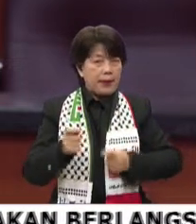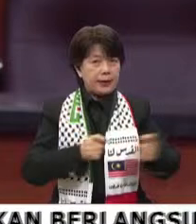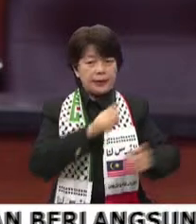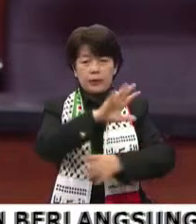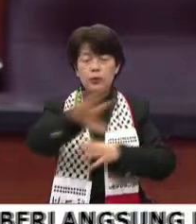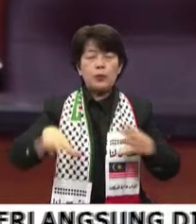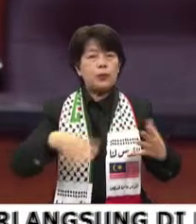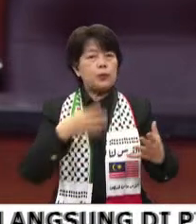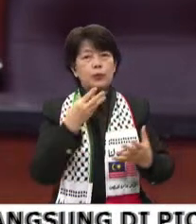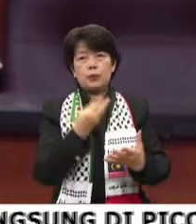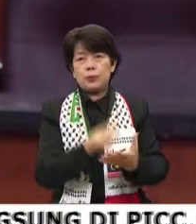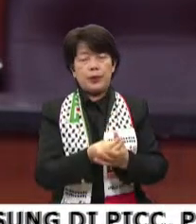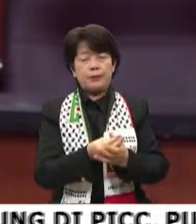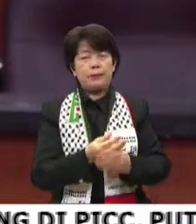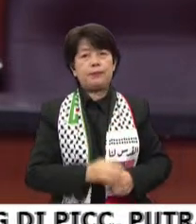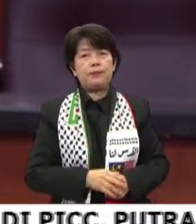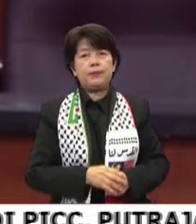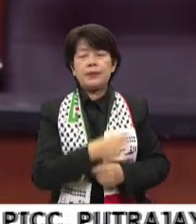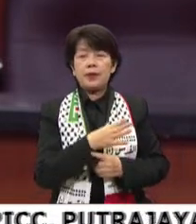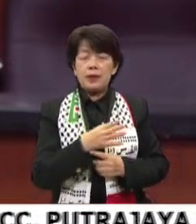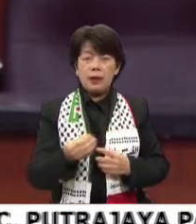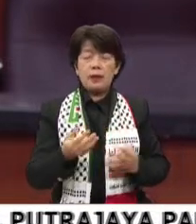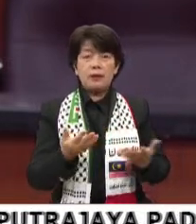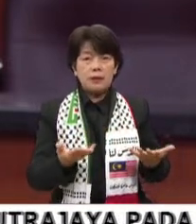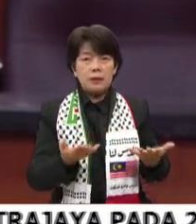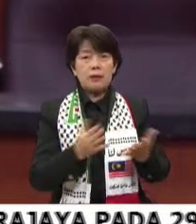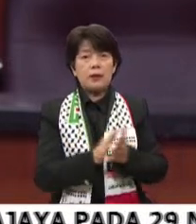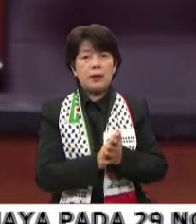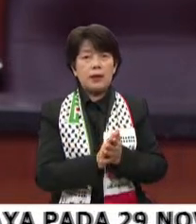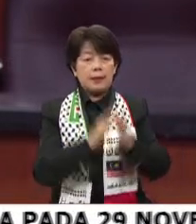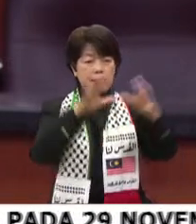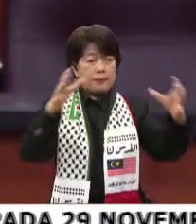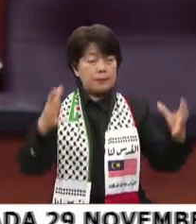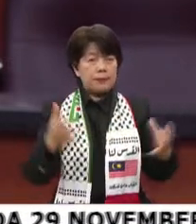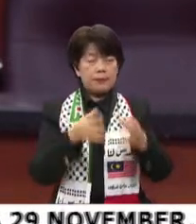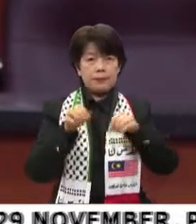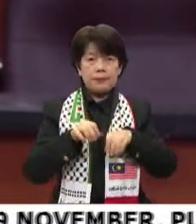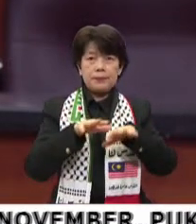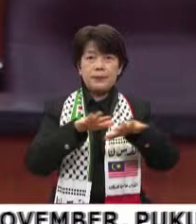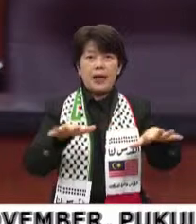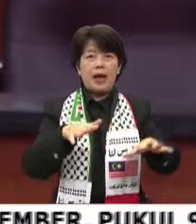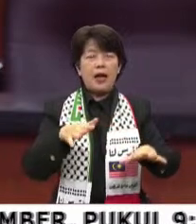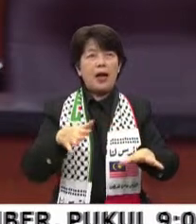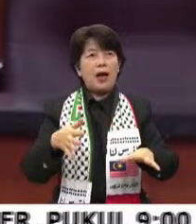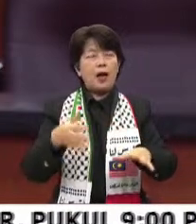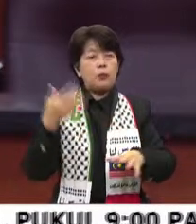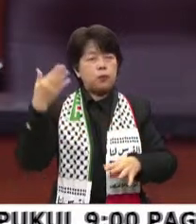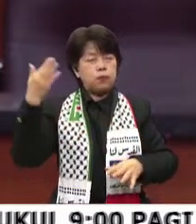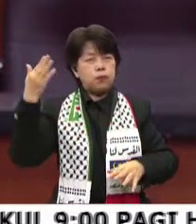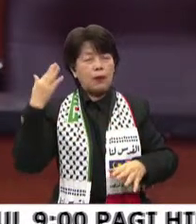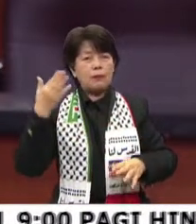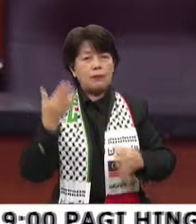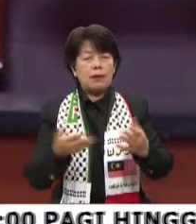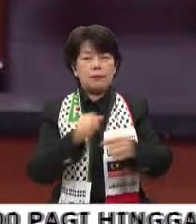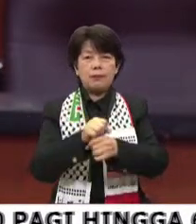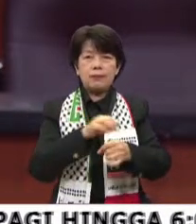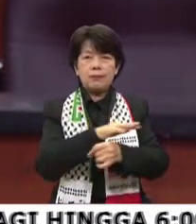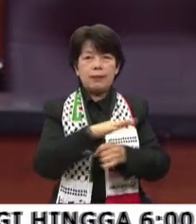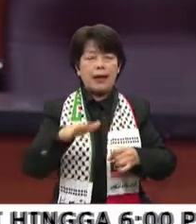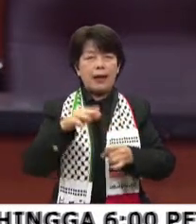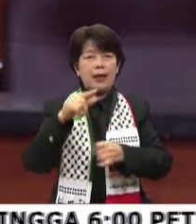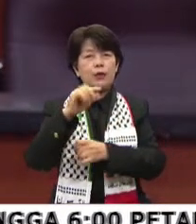semua walau bagaimanapun perkembangan Global akibat pandemik konflik geopolitik dan